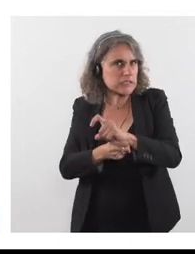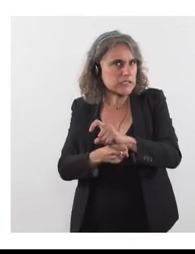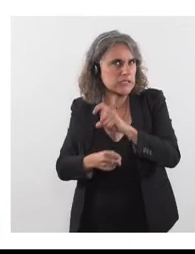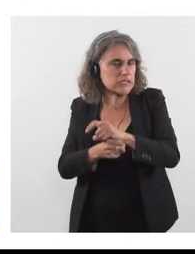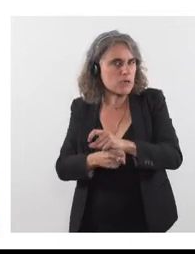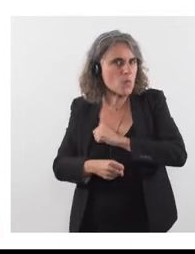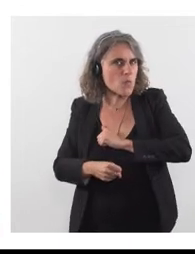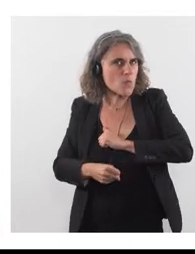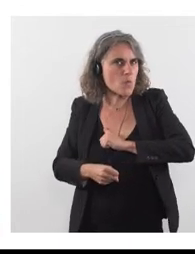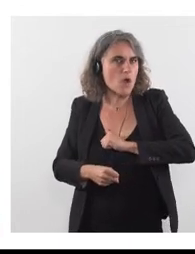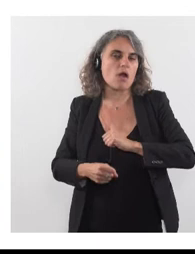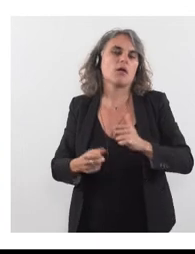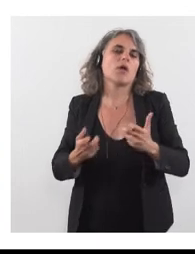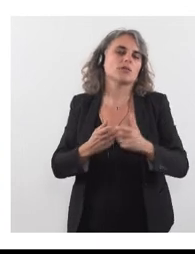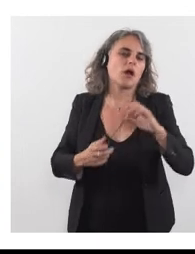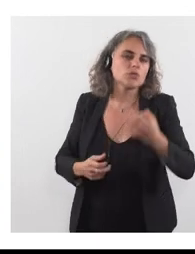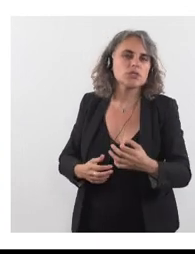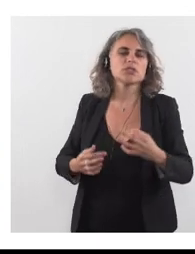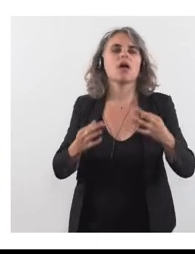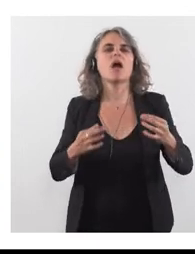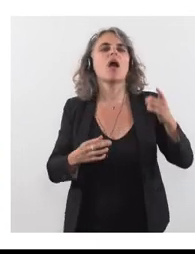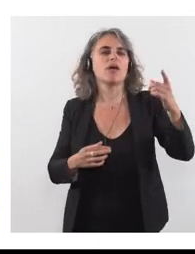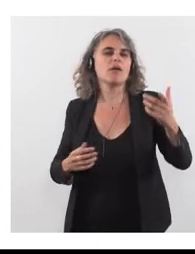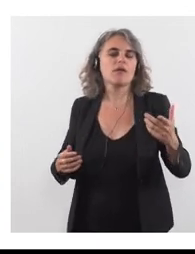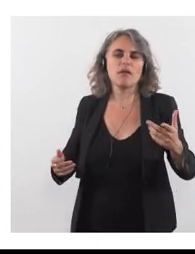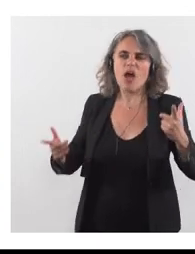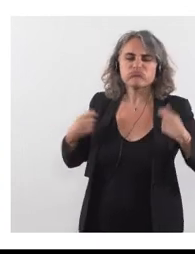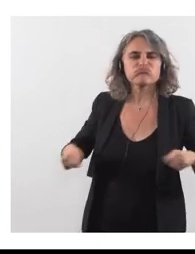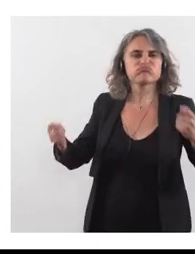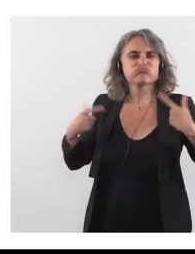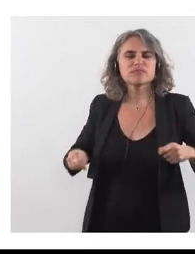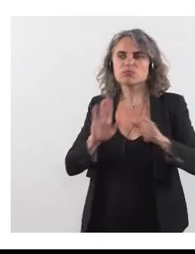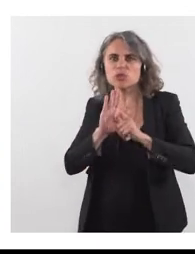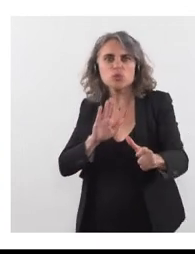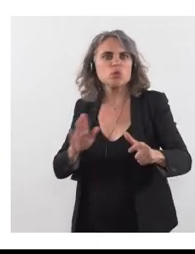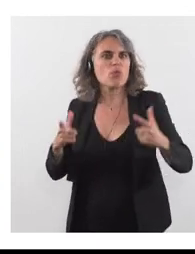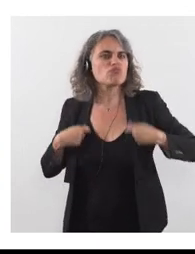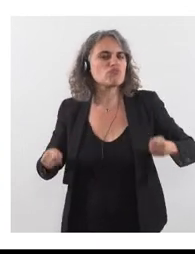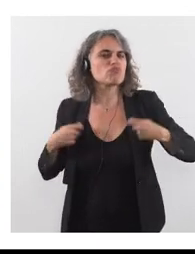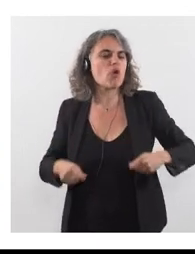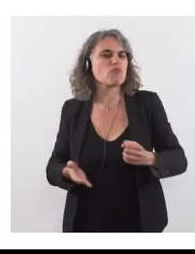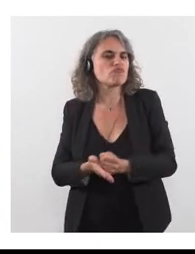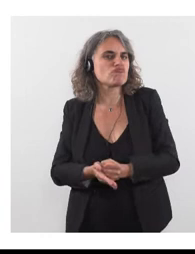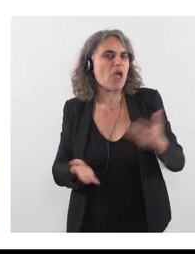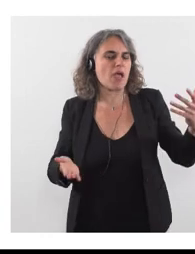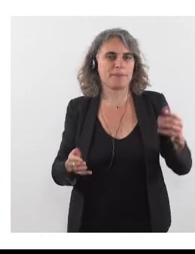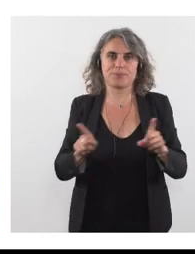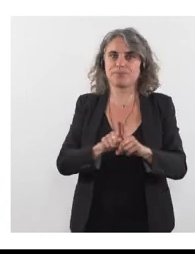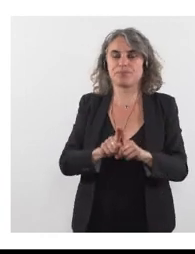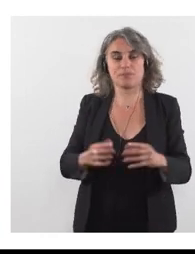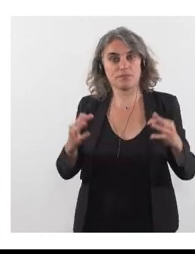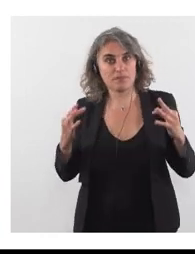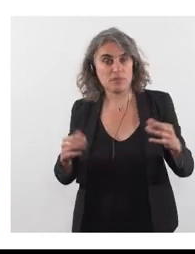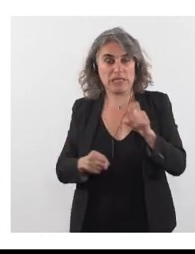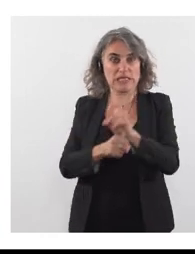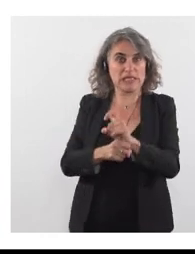virulentes, notamment une série de sorties sur le coût qu'avaient coûté ces procédures et le fait et des